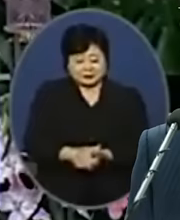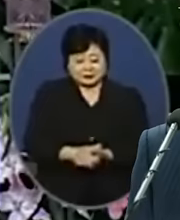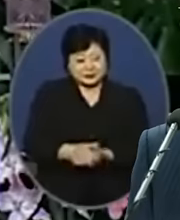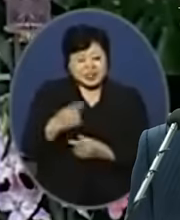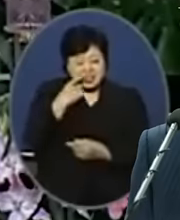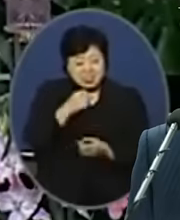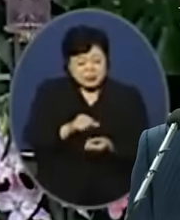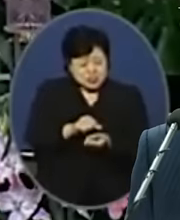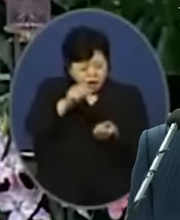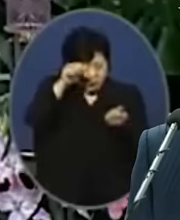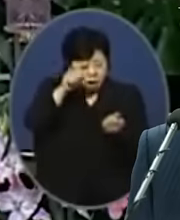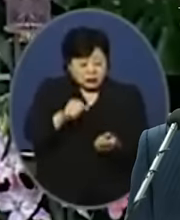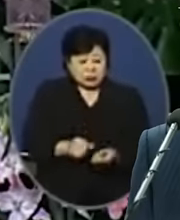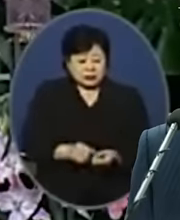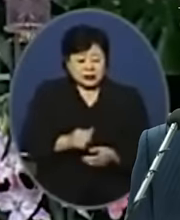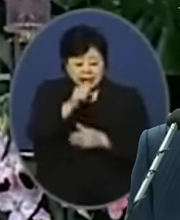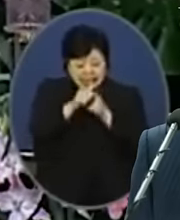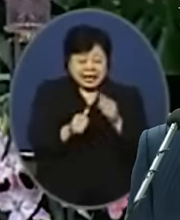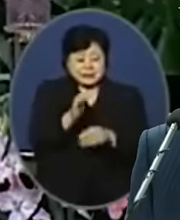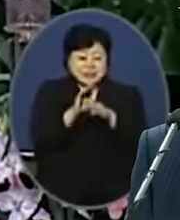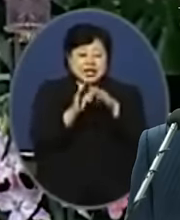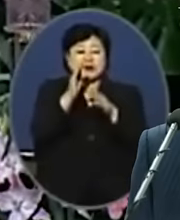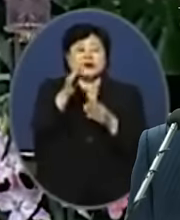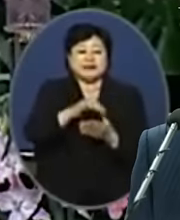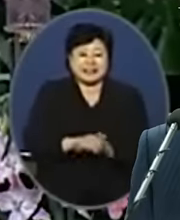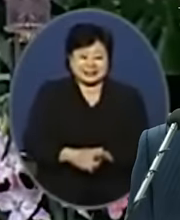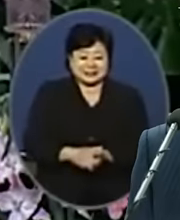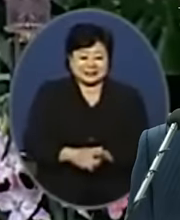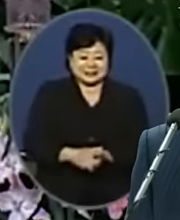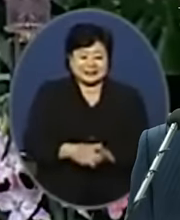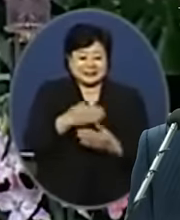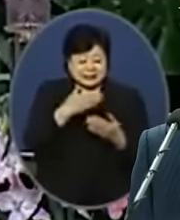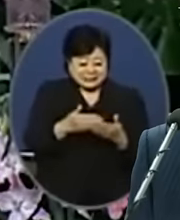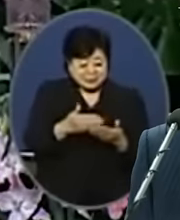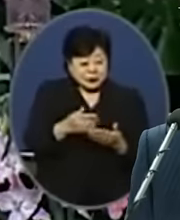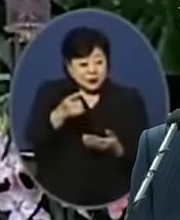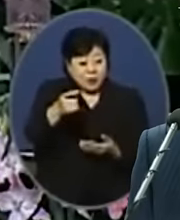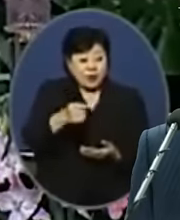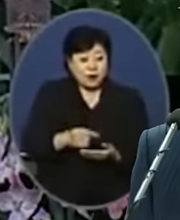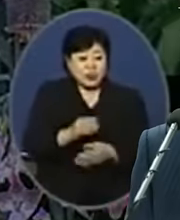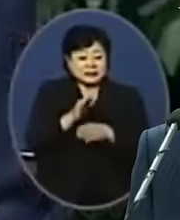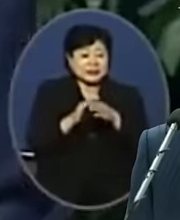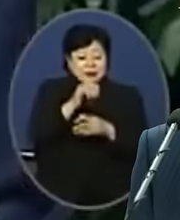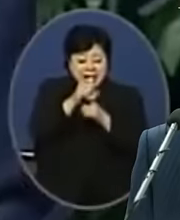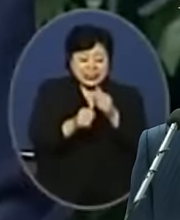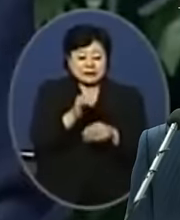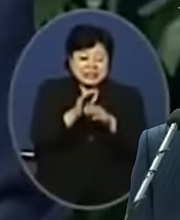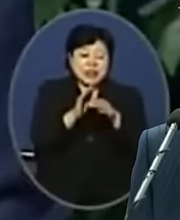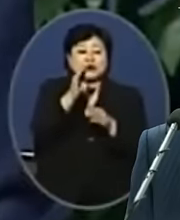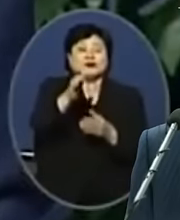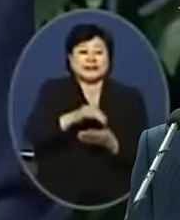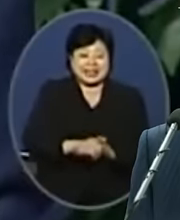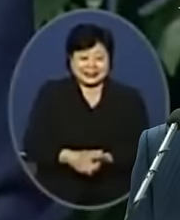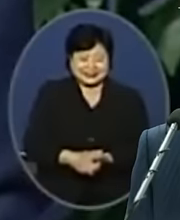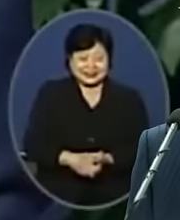입은 여러분이 열고 채우기는 하나님이 채우신 그림은 여러분이 그리고 채우기는 하나님 채우시는